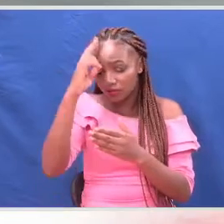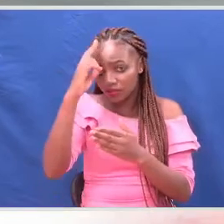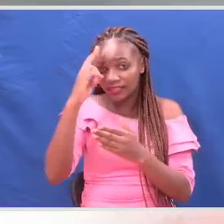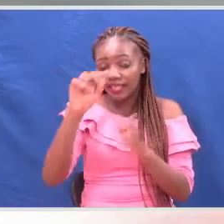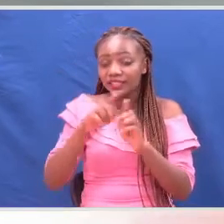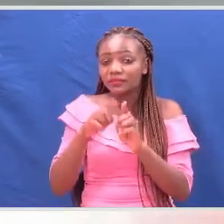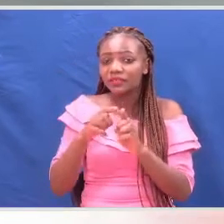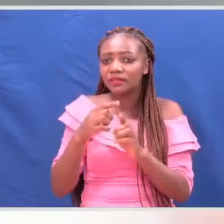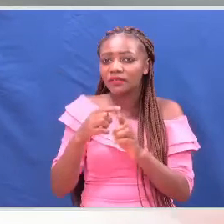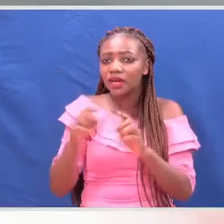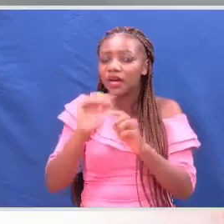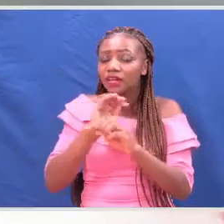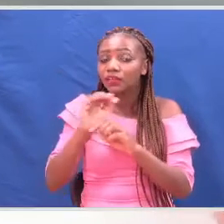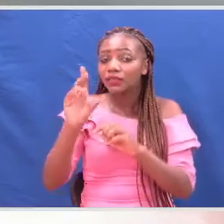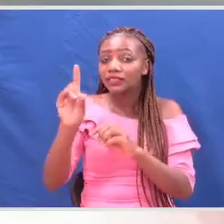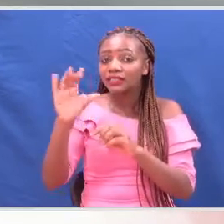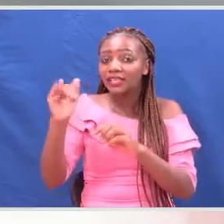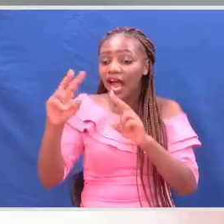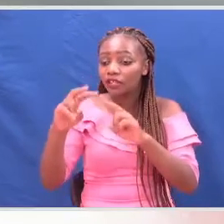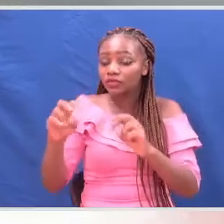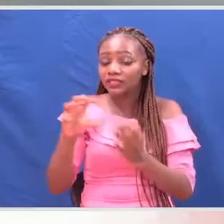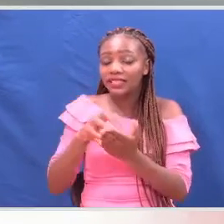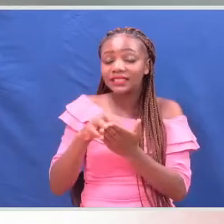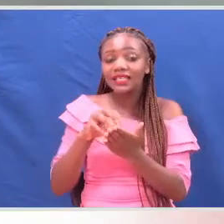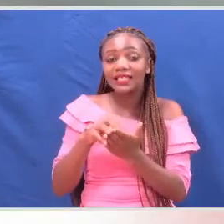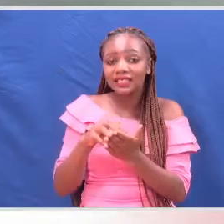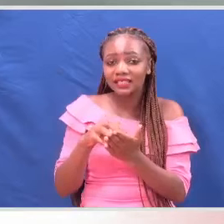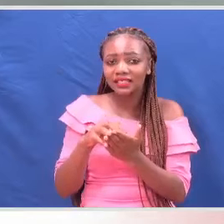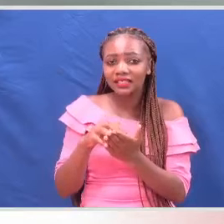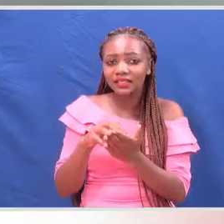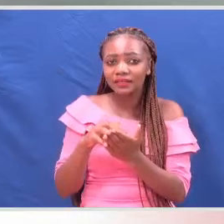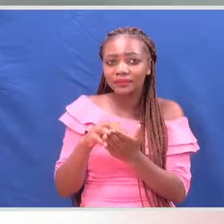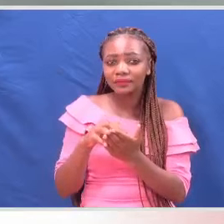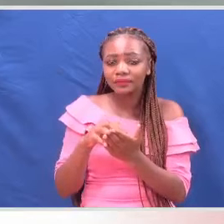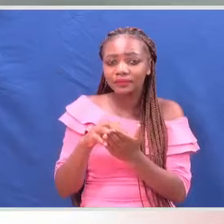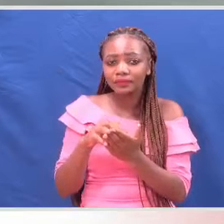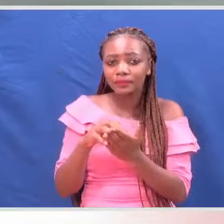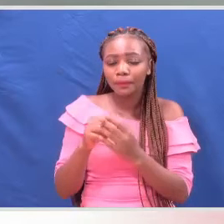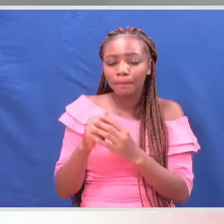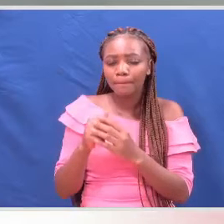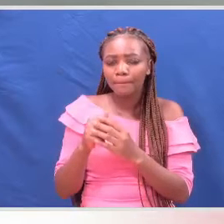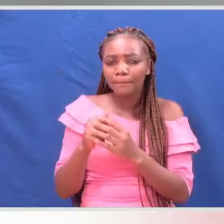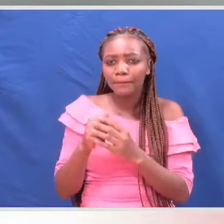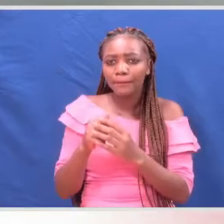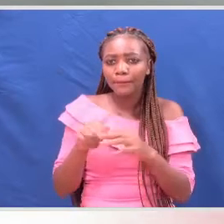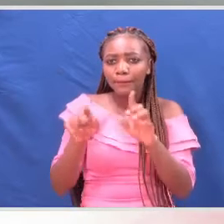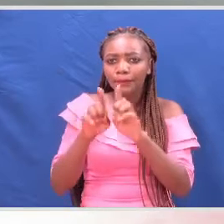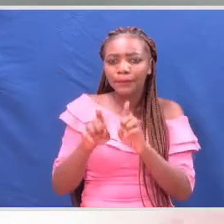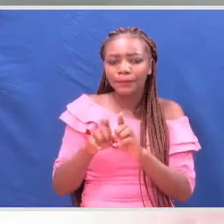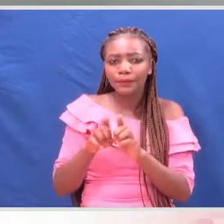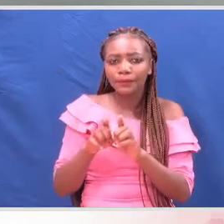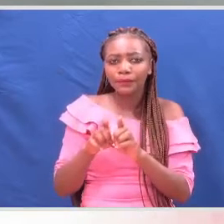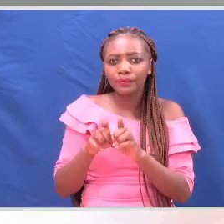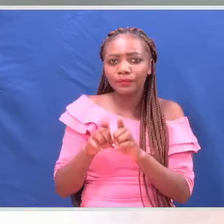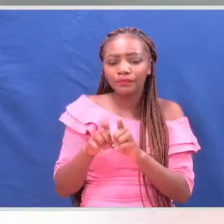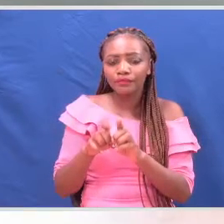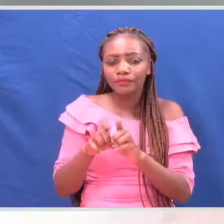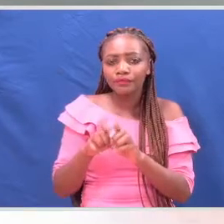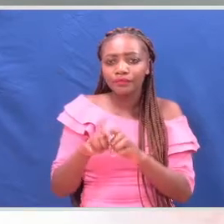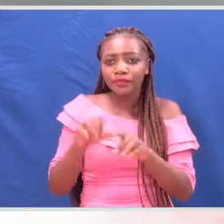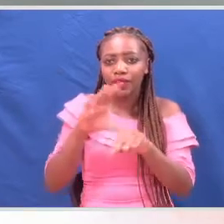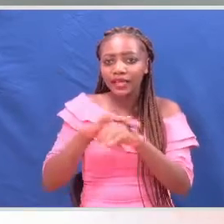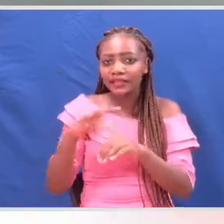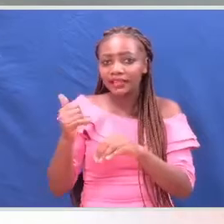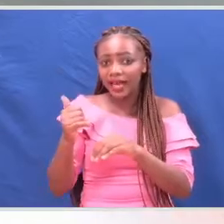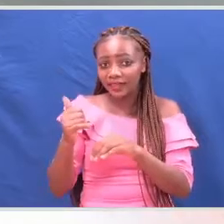DCI hadi kaunti ya Bungoma mahali kunaitwa Mayanja, na wakaweza kumpata